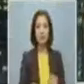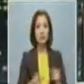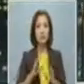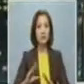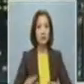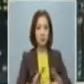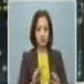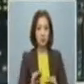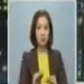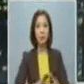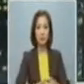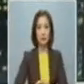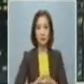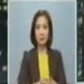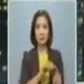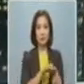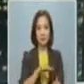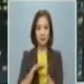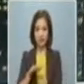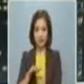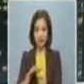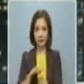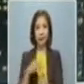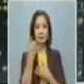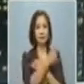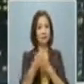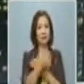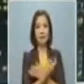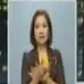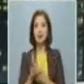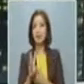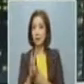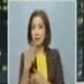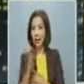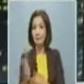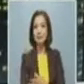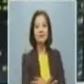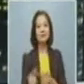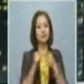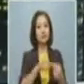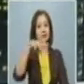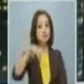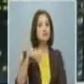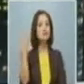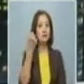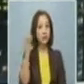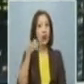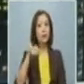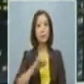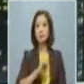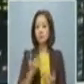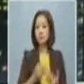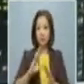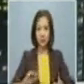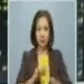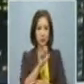การประชุมสุดยอดความร่วมมือผู้นำในภูมิภาคลุ่มน้ำโขง6ประเทศนะครับเราจะไปต่อกันที่ความเคลื่อนไหวที่รัฐสภาซึ่งวันนี้ยังคงมีการประชุมสน